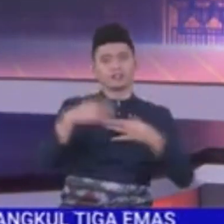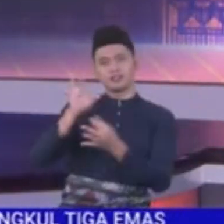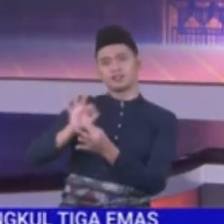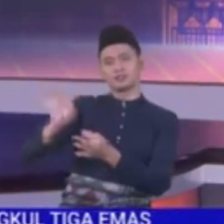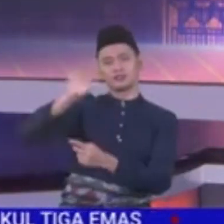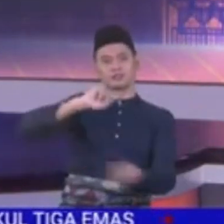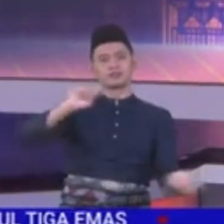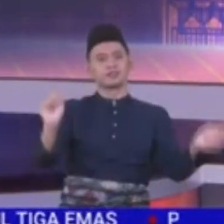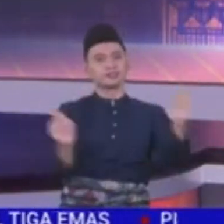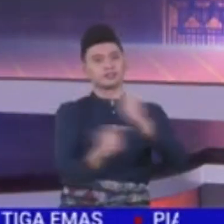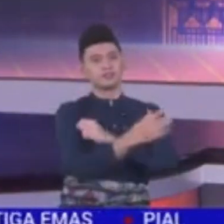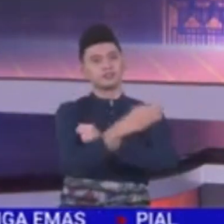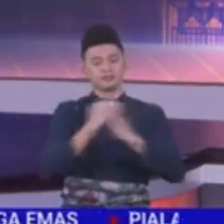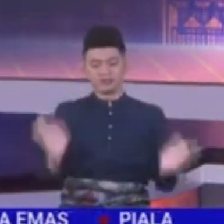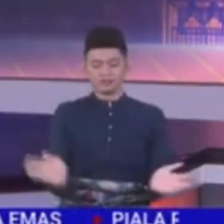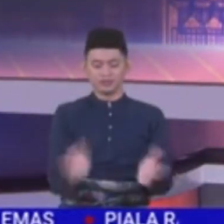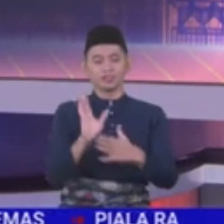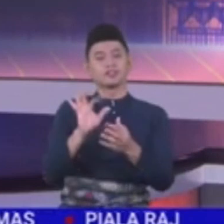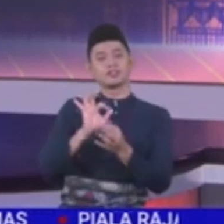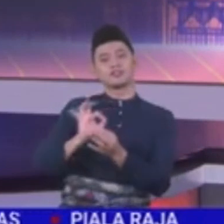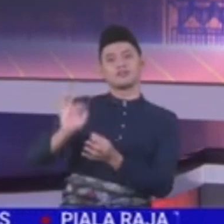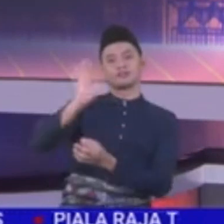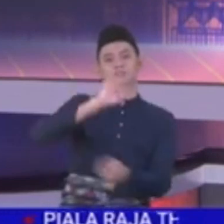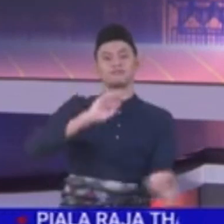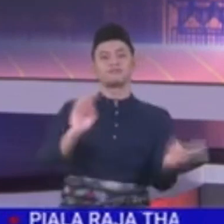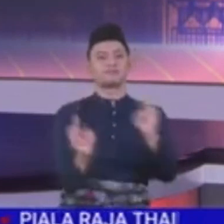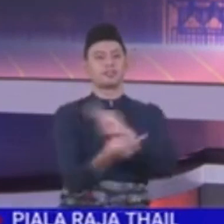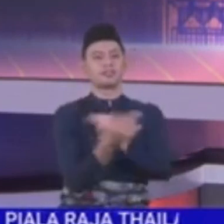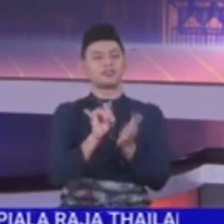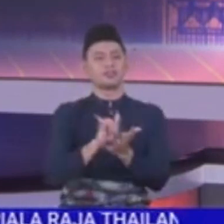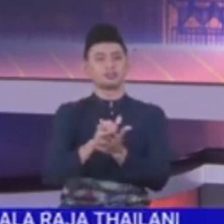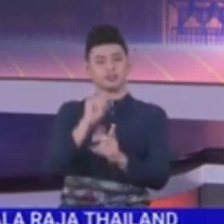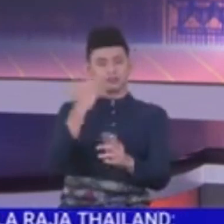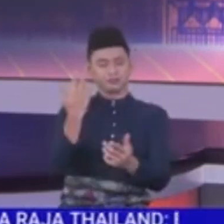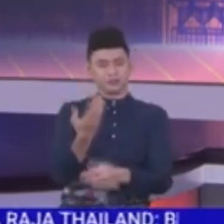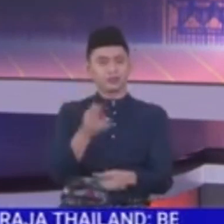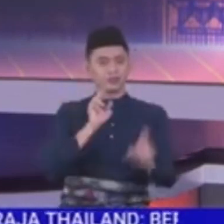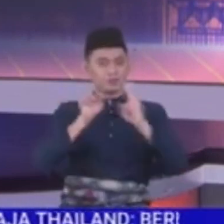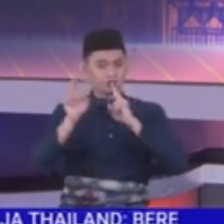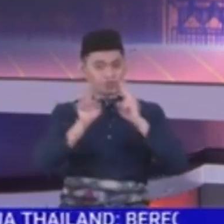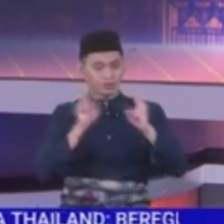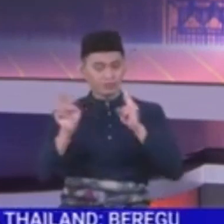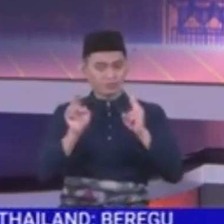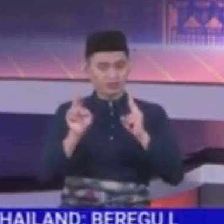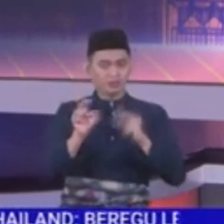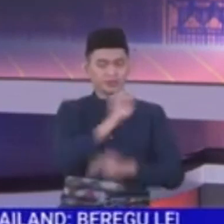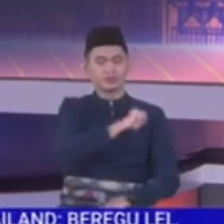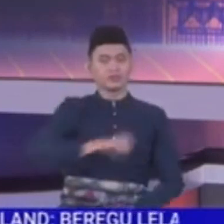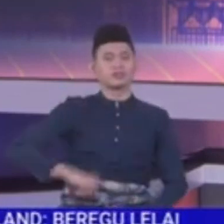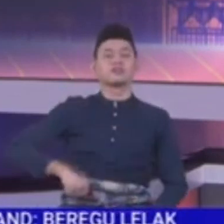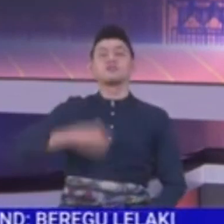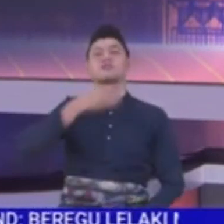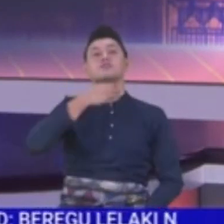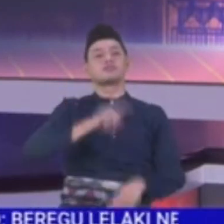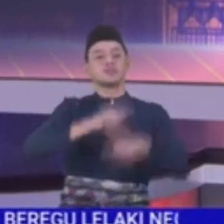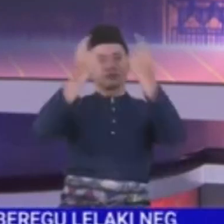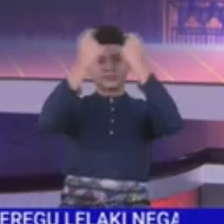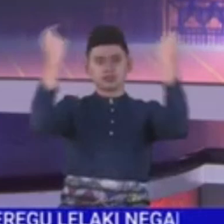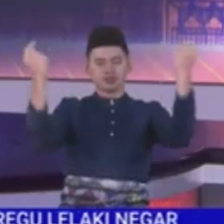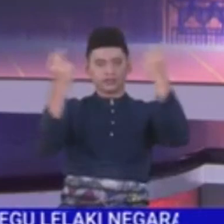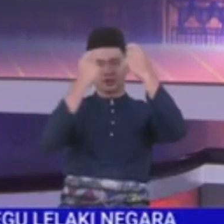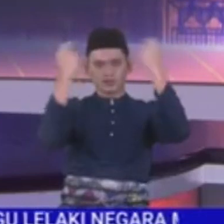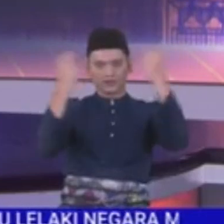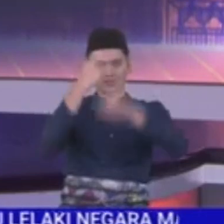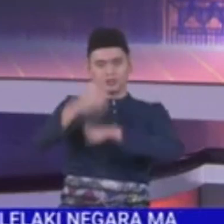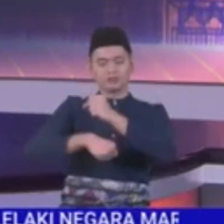semangat peralihan dalam menyemarakan semangat perubahan demikian titah Sultan perak Sultan azlan Syah pada majelis sambutan maling